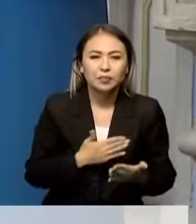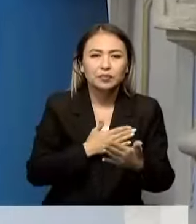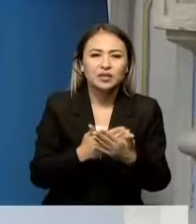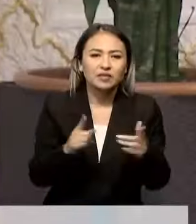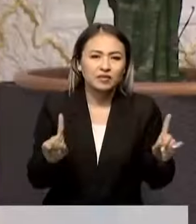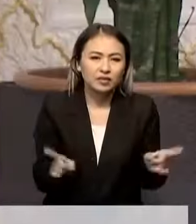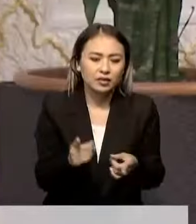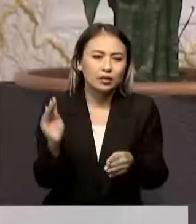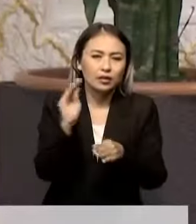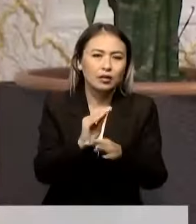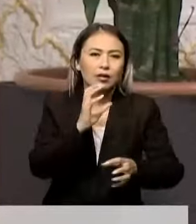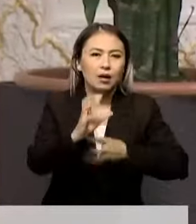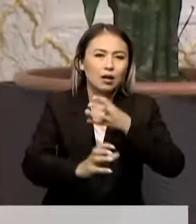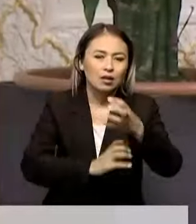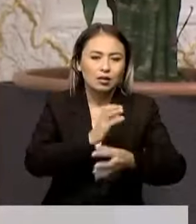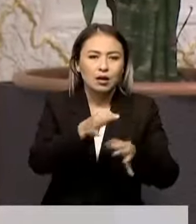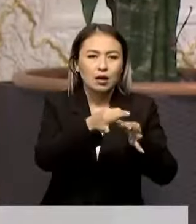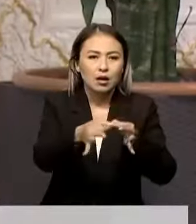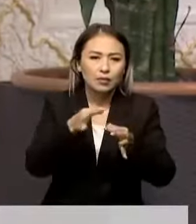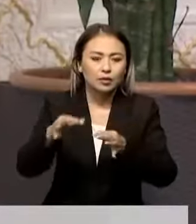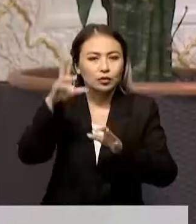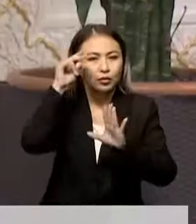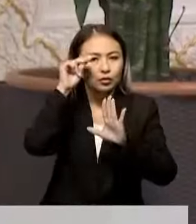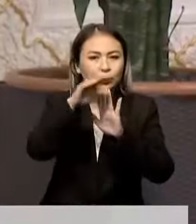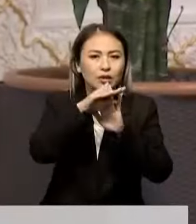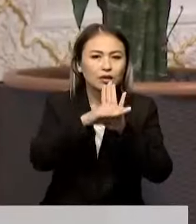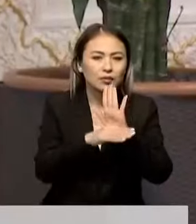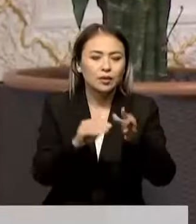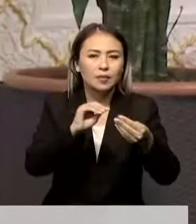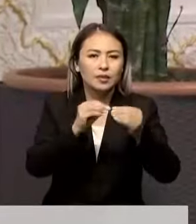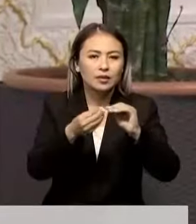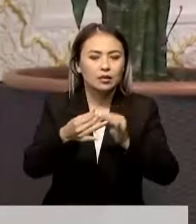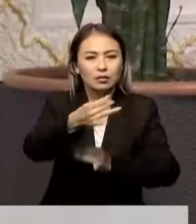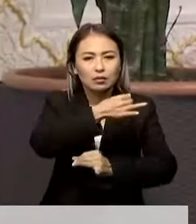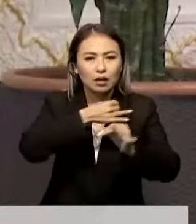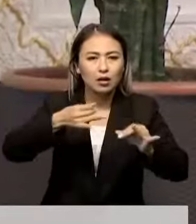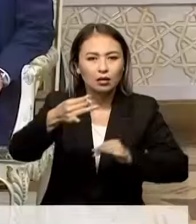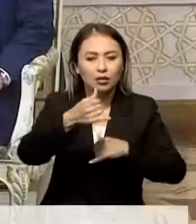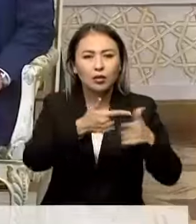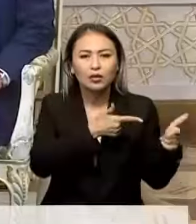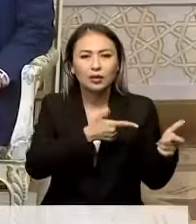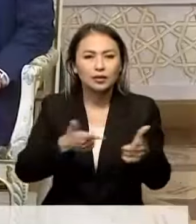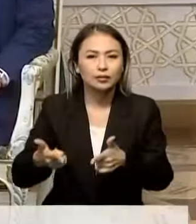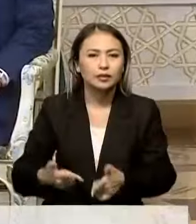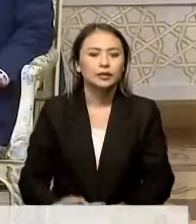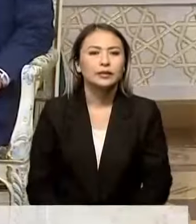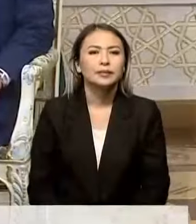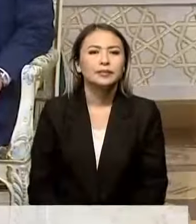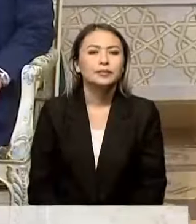перспективасын, сондай халықаралық және аймақтық күн тәртібіндегі мәселелерді талқылауға әзірмін.